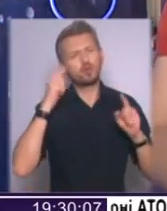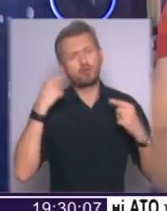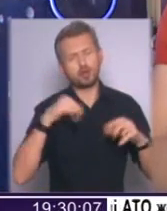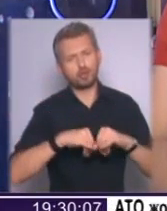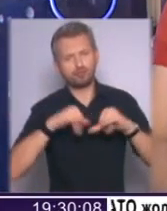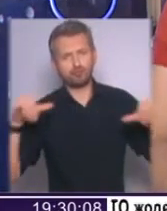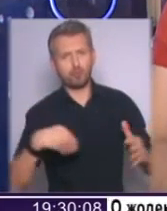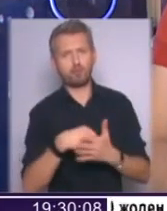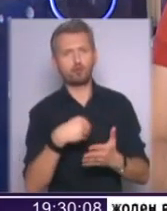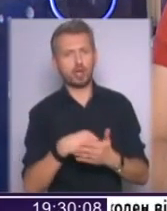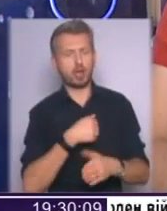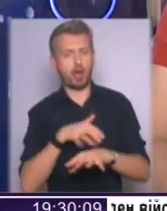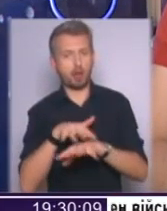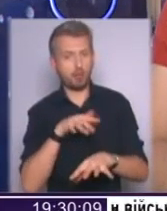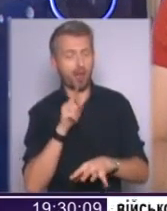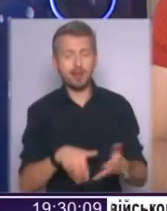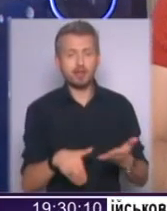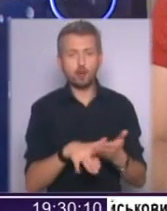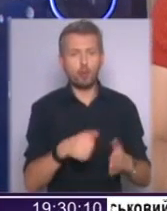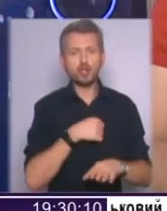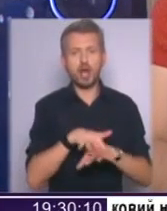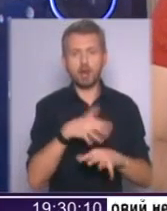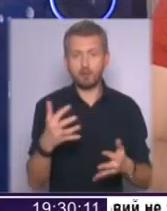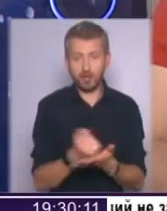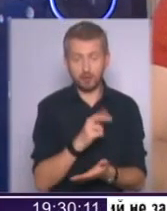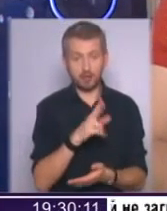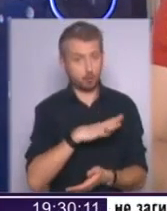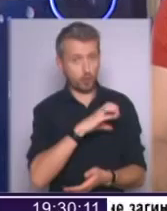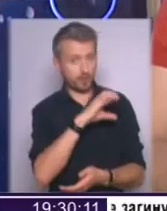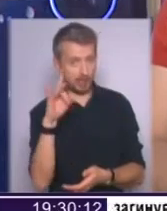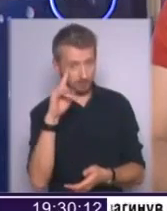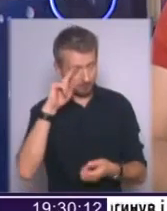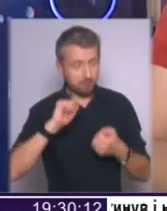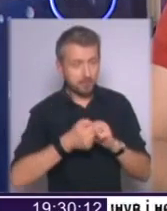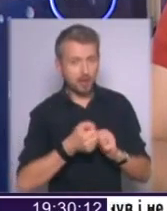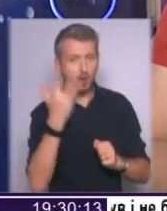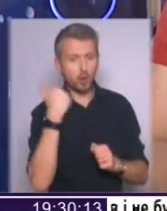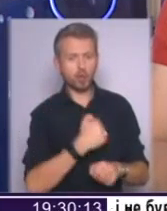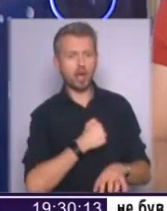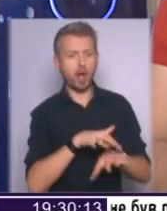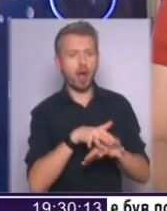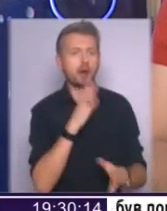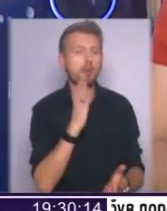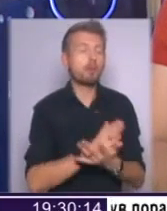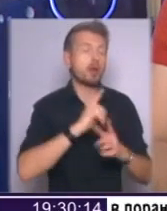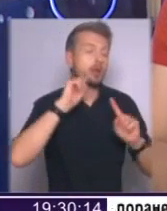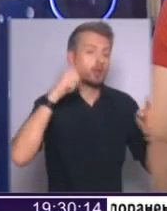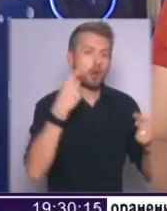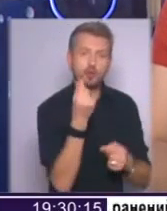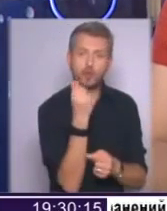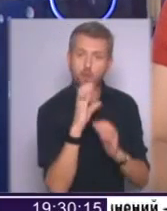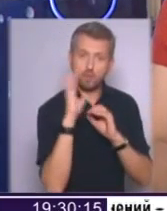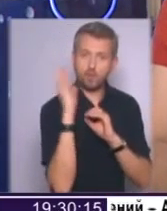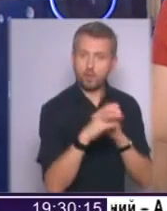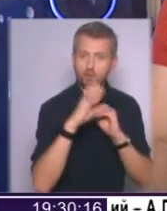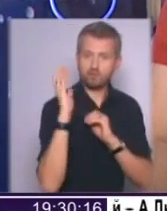це не допоможе армії вигравати. Як, до речі, було в Радянському Союзі. Пам'ятаєте, коли армія мала величезний фантастичний бюджет? Просто